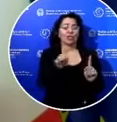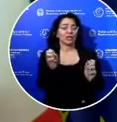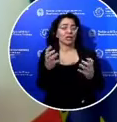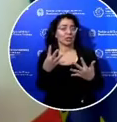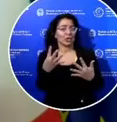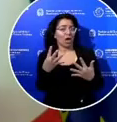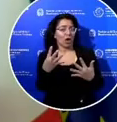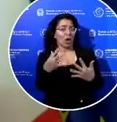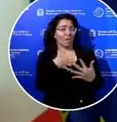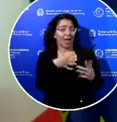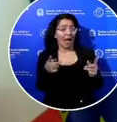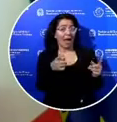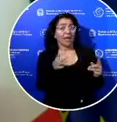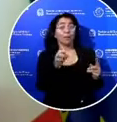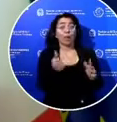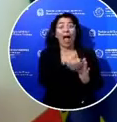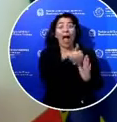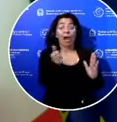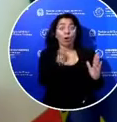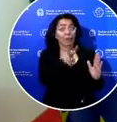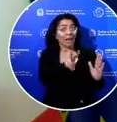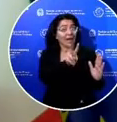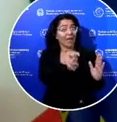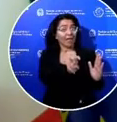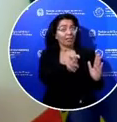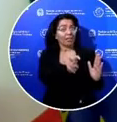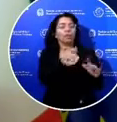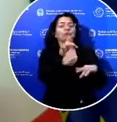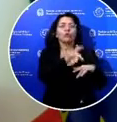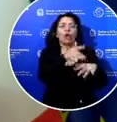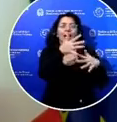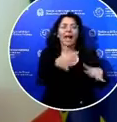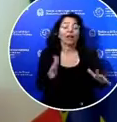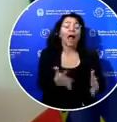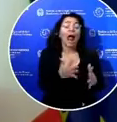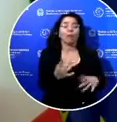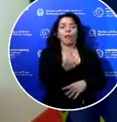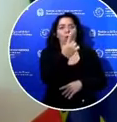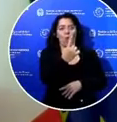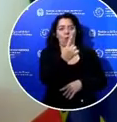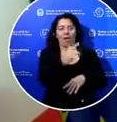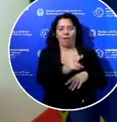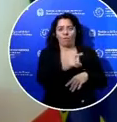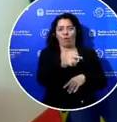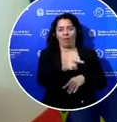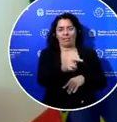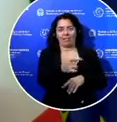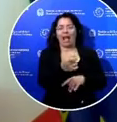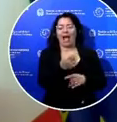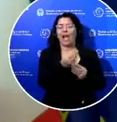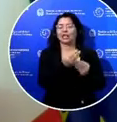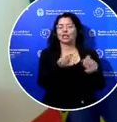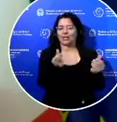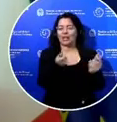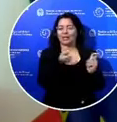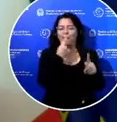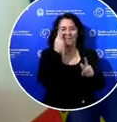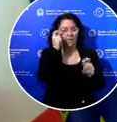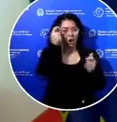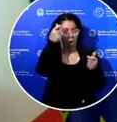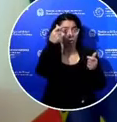19 anni nel 2020 ha provato almeno una volta delle sostanze psicotrope. E questo non è